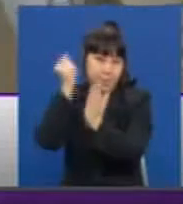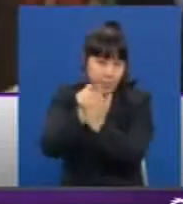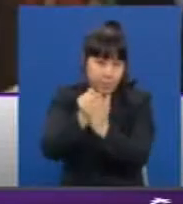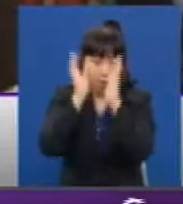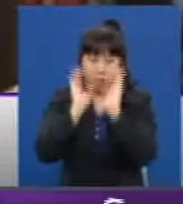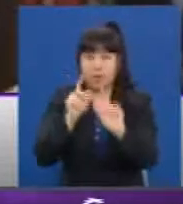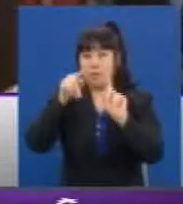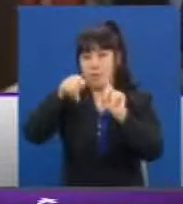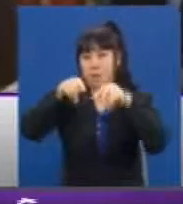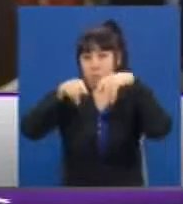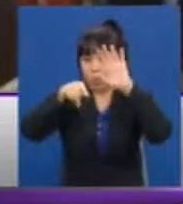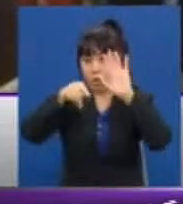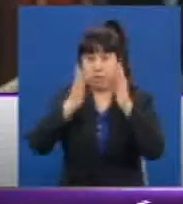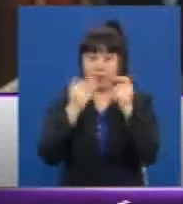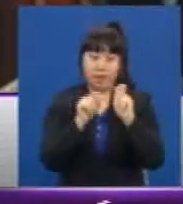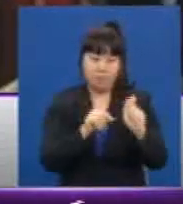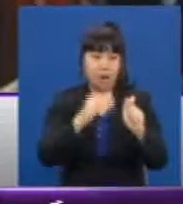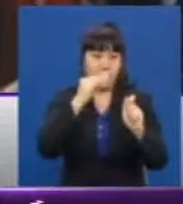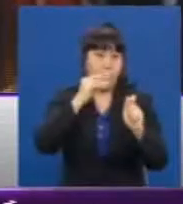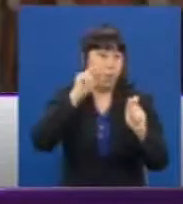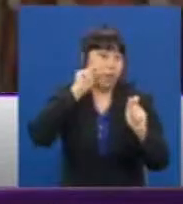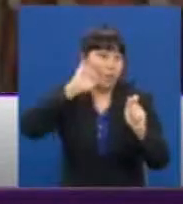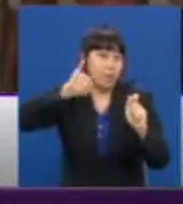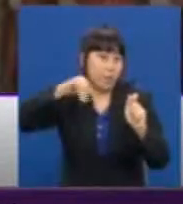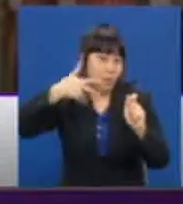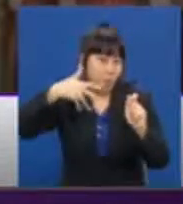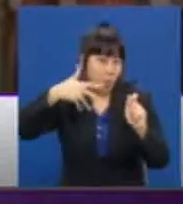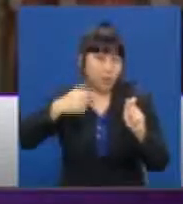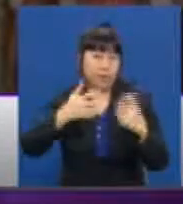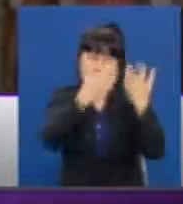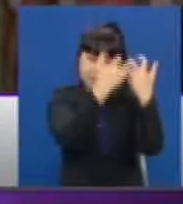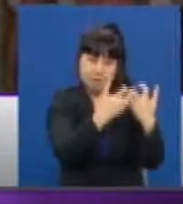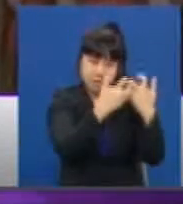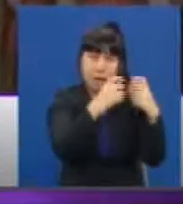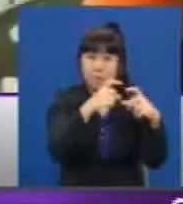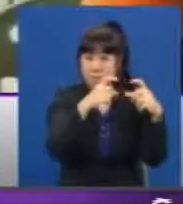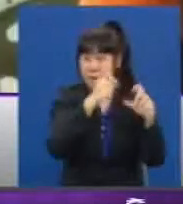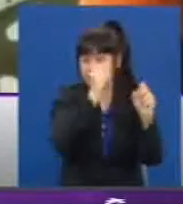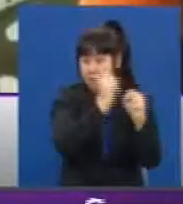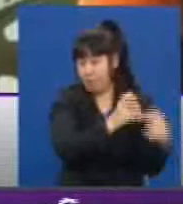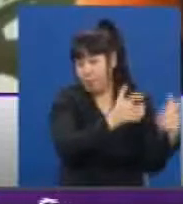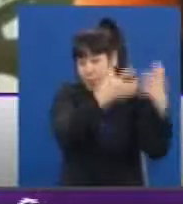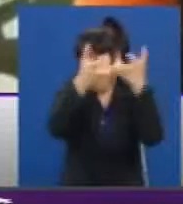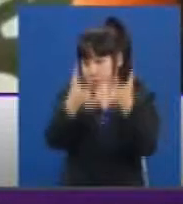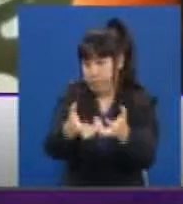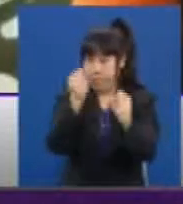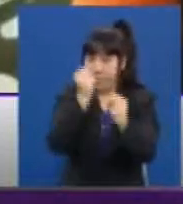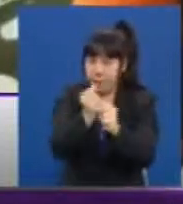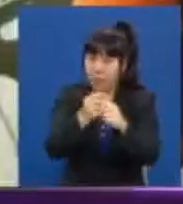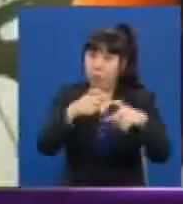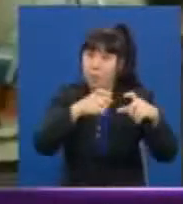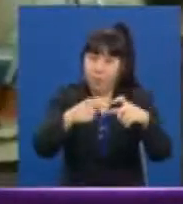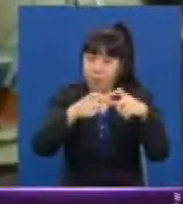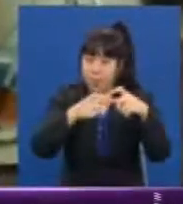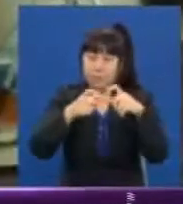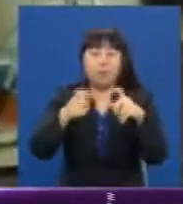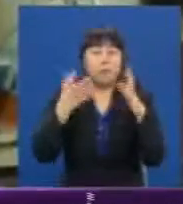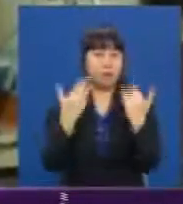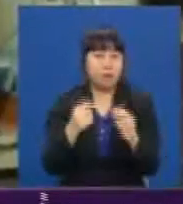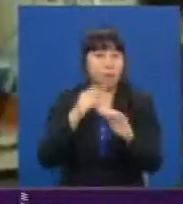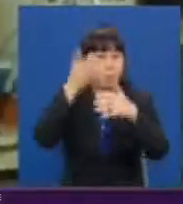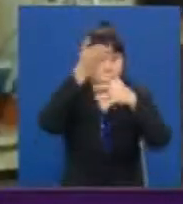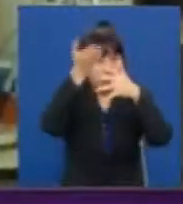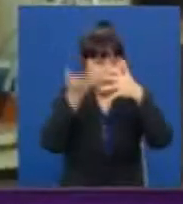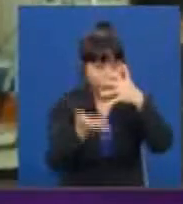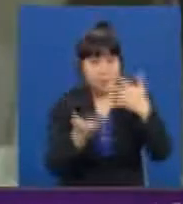ซึ่งทางอำเภอโป่งน้ำร้อนนำเครื่องทำบัตรมาให้บริการเพื่ออำนวยความสะดวกทำให้ใช้เวลาตั้งแต่ขั้นตอนแรกจนเสร็จ